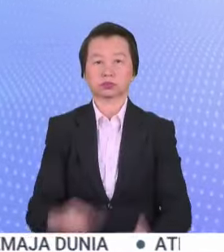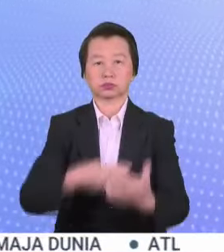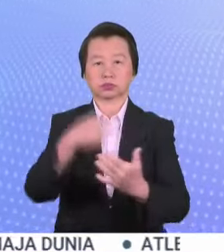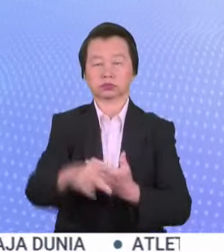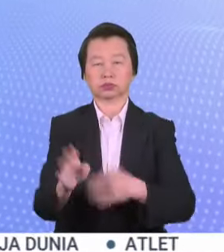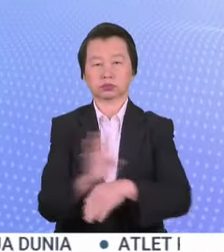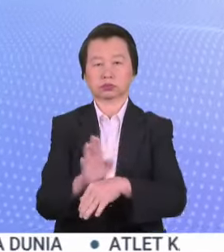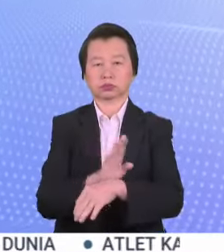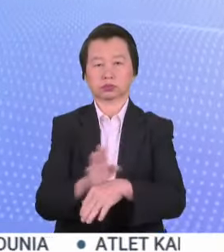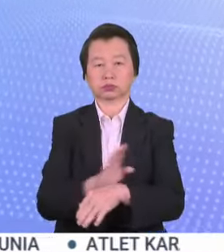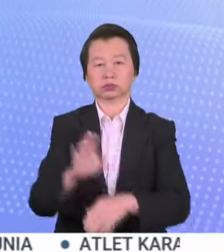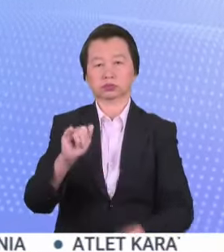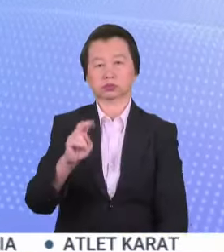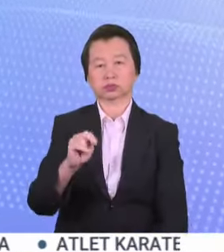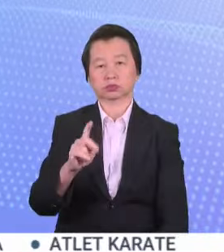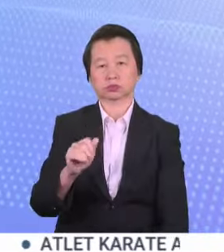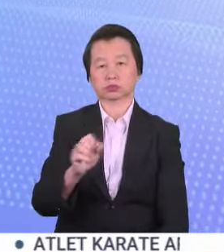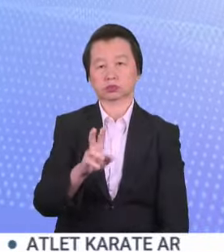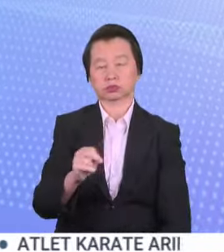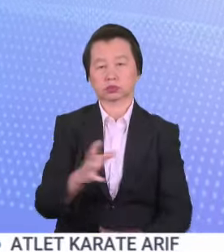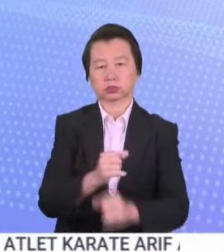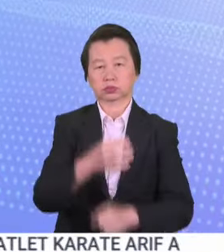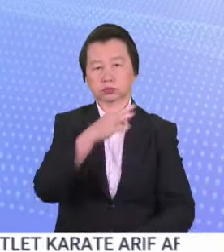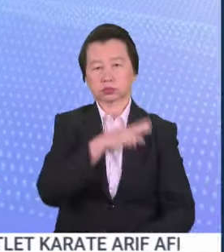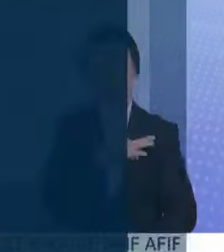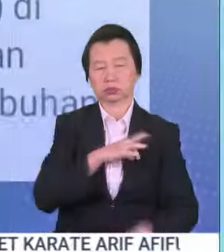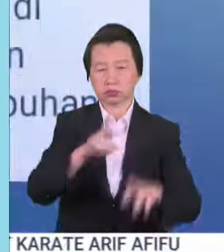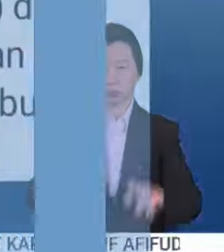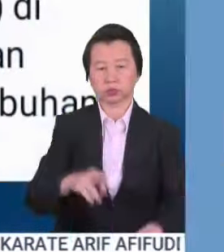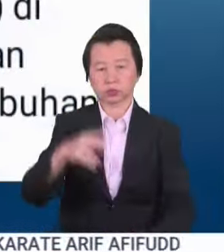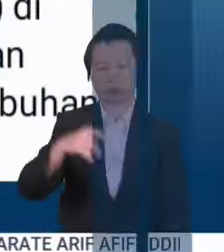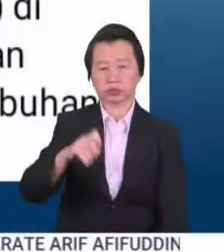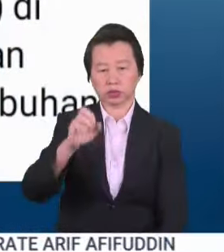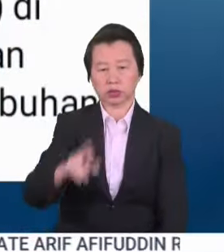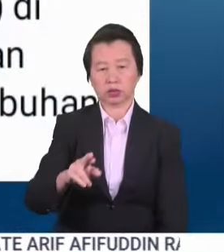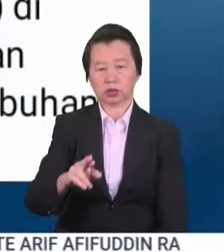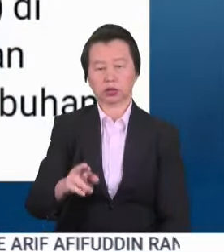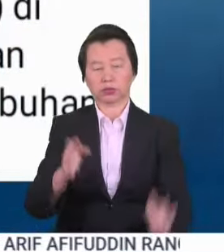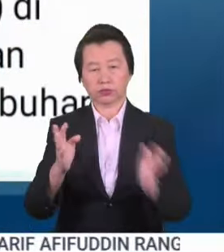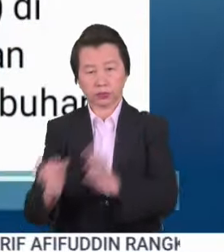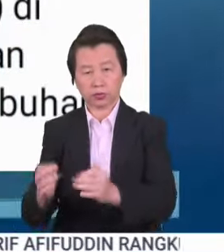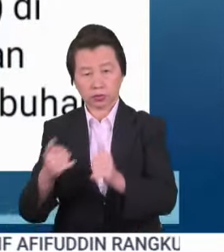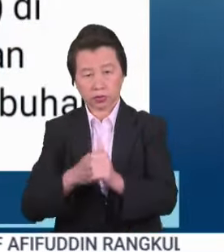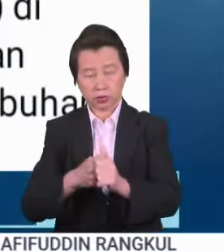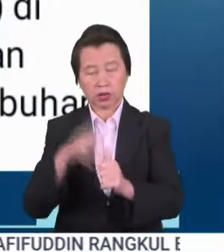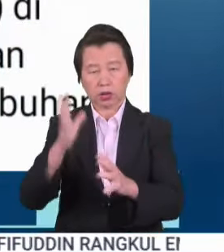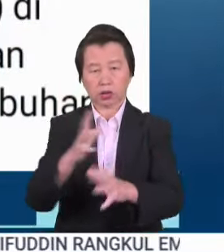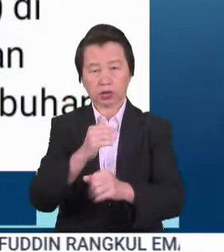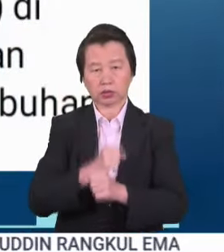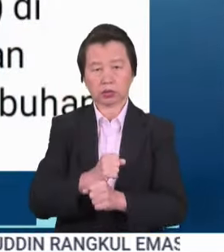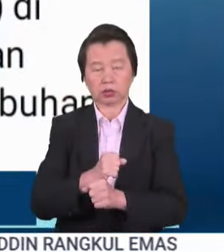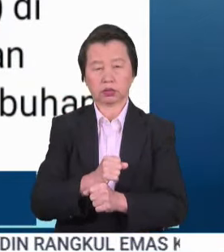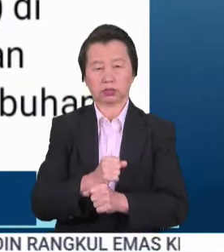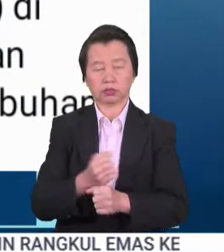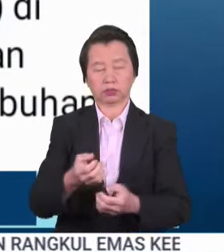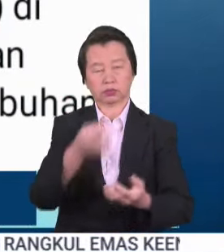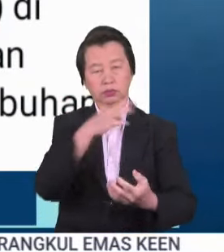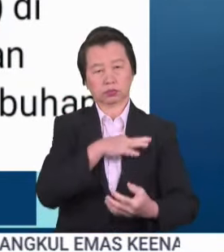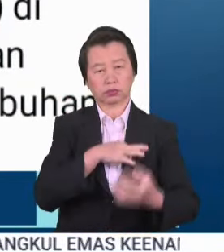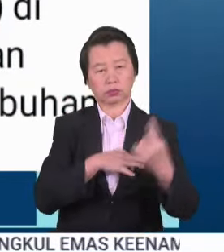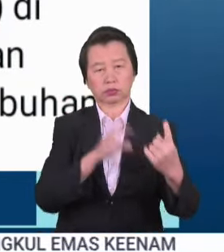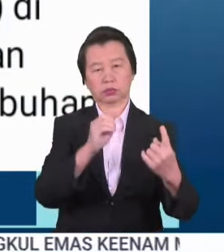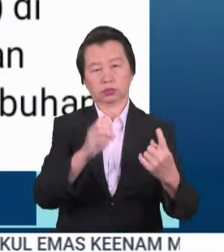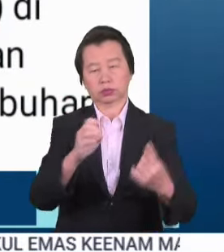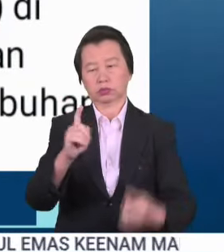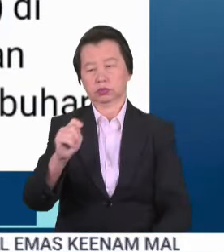Program Usahawan Tani Intan di bawah Inisiatif Pendapatan Rakyat PR Fasa 1 dijangka akan memperoleh hasil sebanyak 100